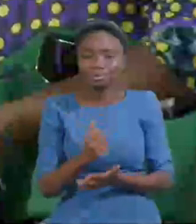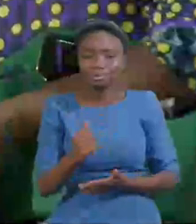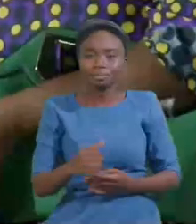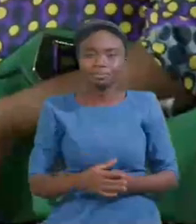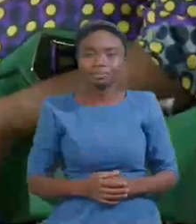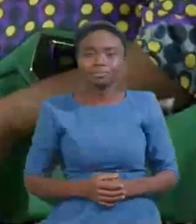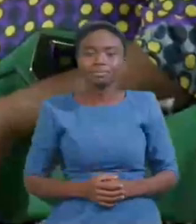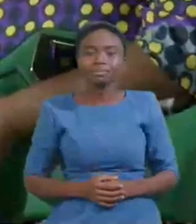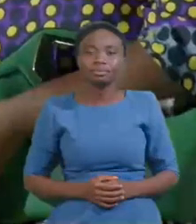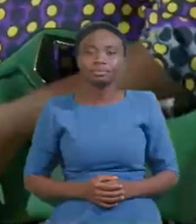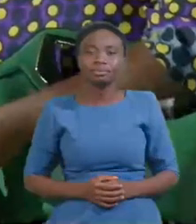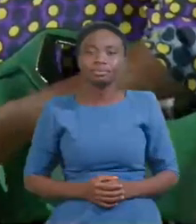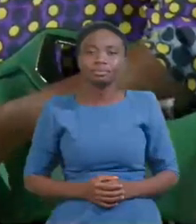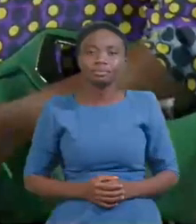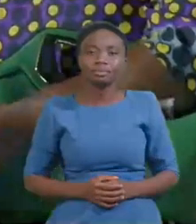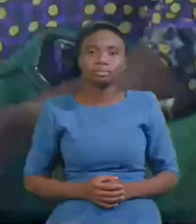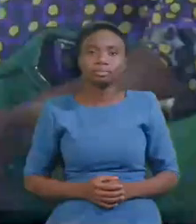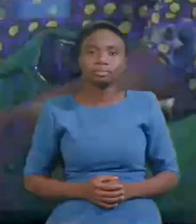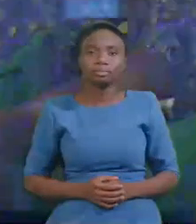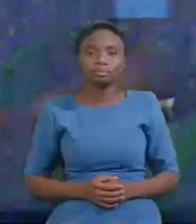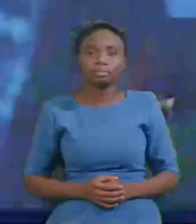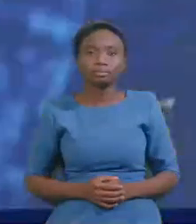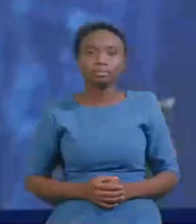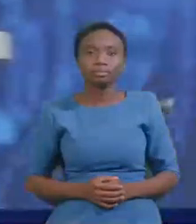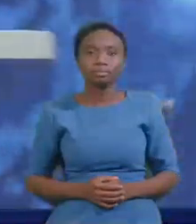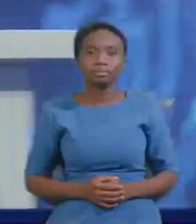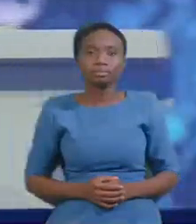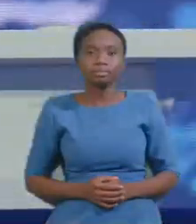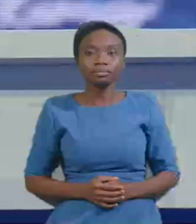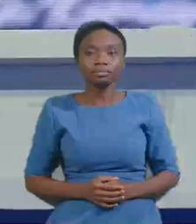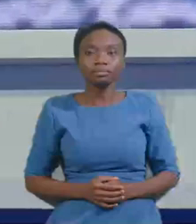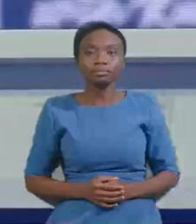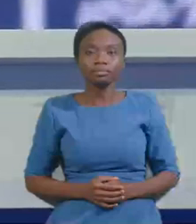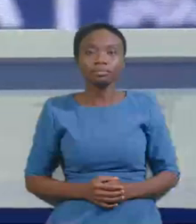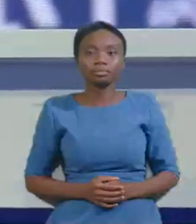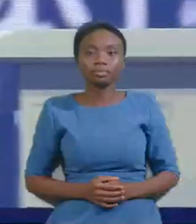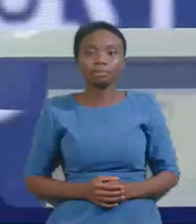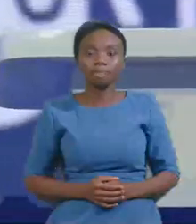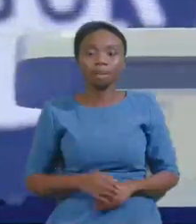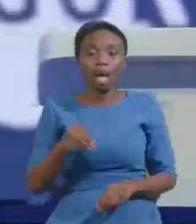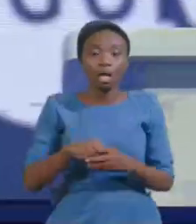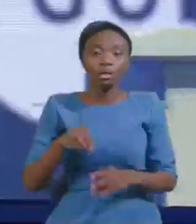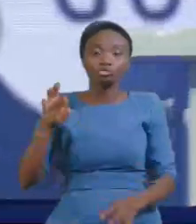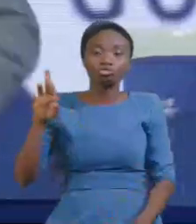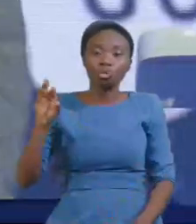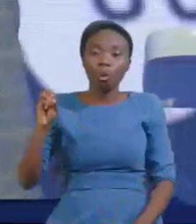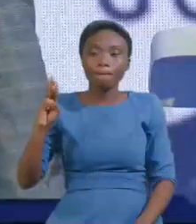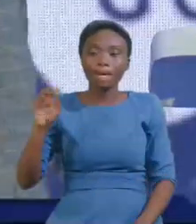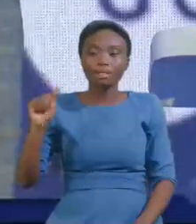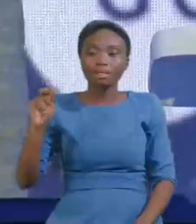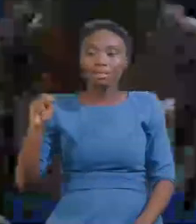Et ce soir, il vient avec toute la puissance du ciel et de la terre. Il vient ce soir, il va toucher ta vie et transformer ta vie.